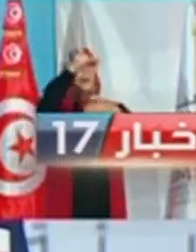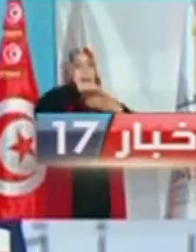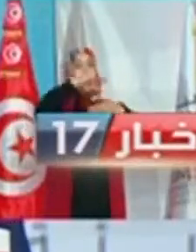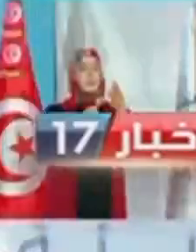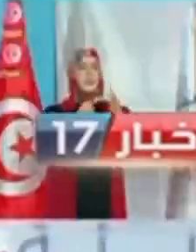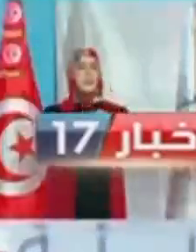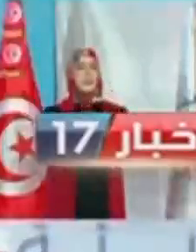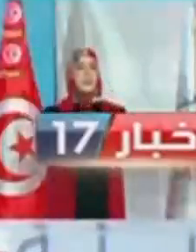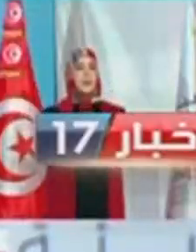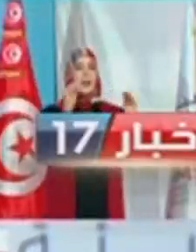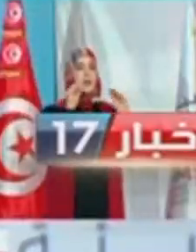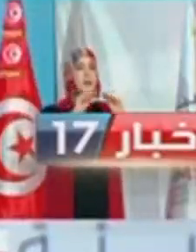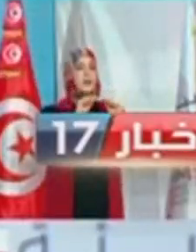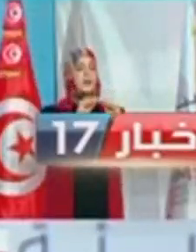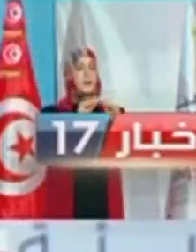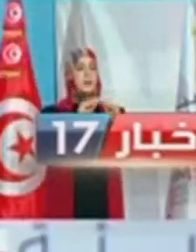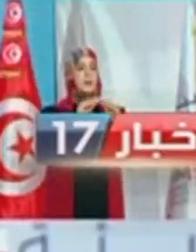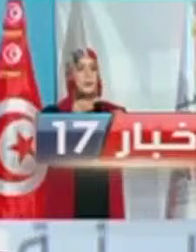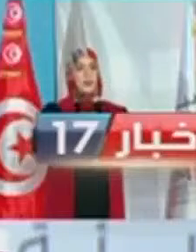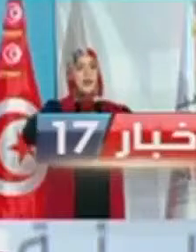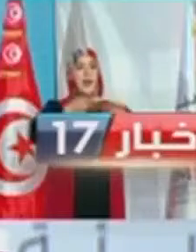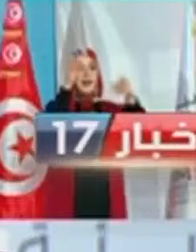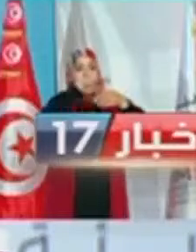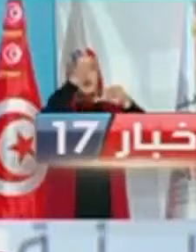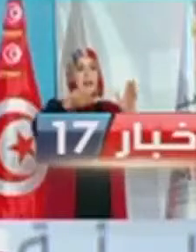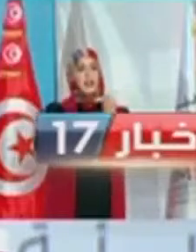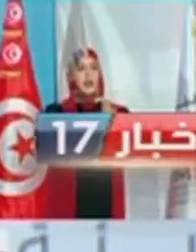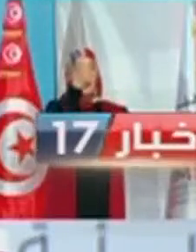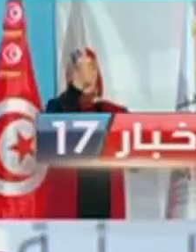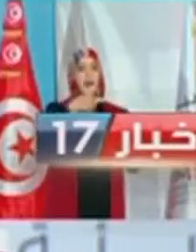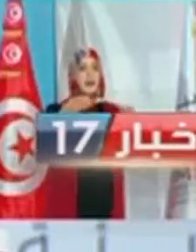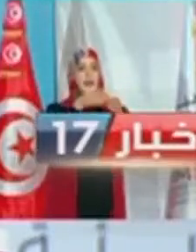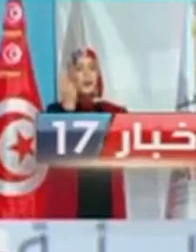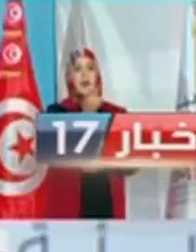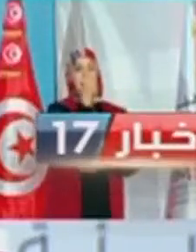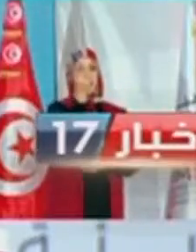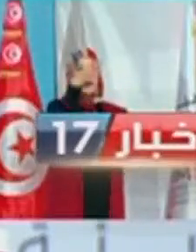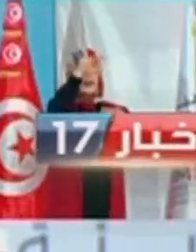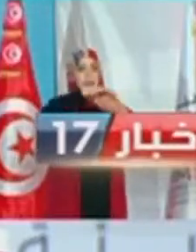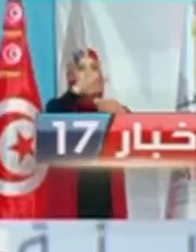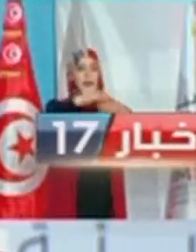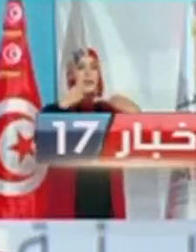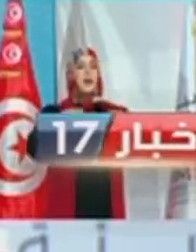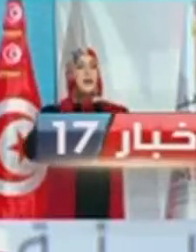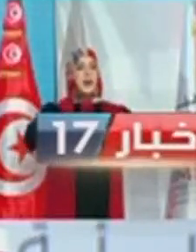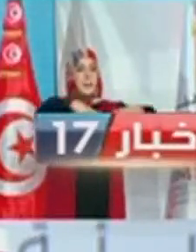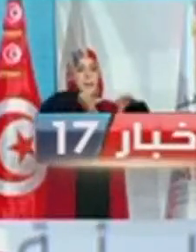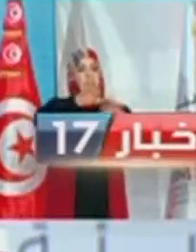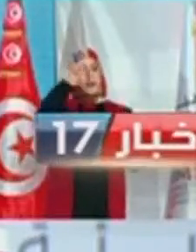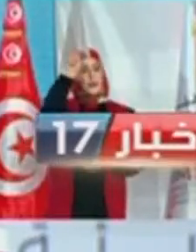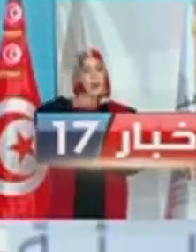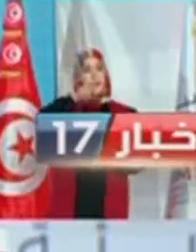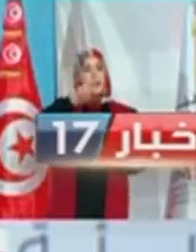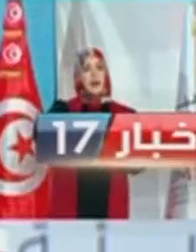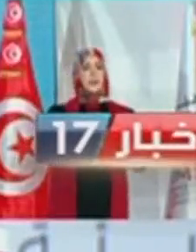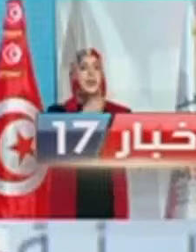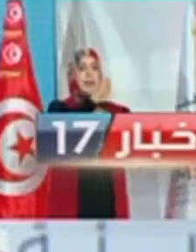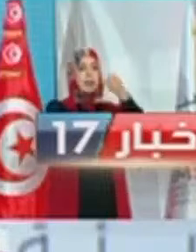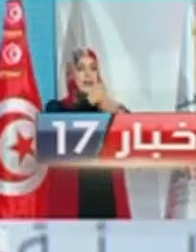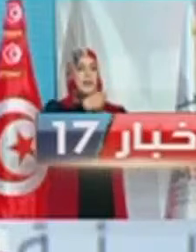الانتخابية المعنية. يتم الإعلان عن النتائج الأولية للدورة الثانية لانتخابات أعضاء مجلس نواب الشعب